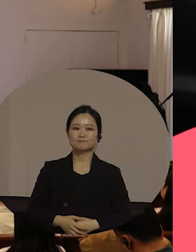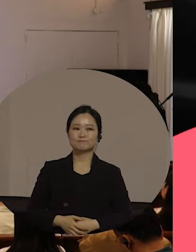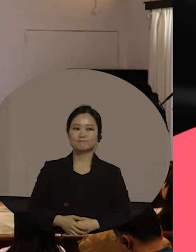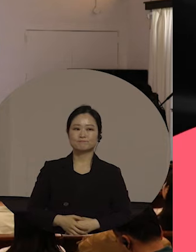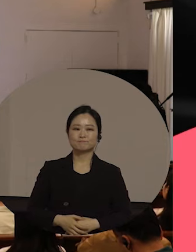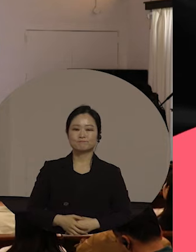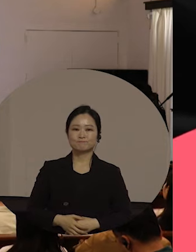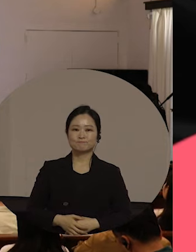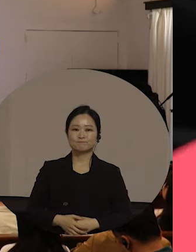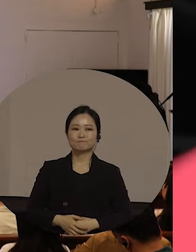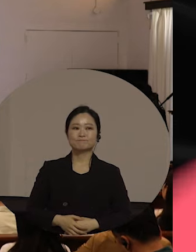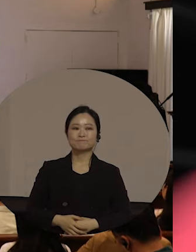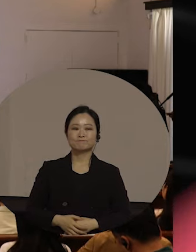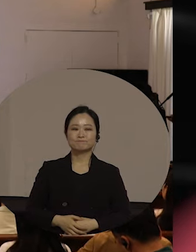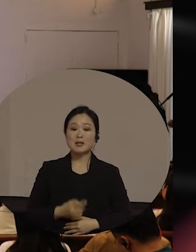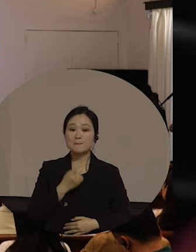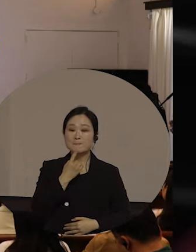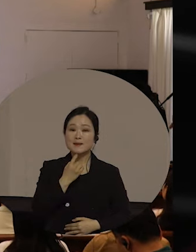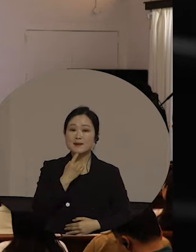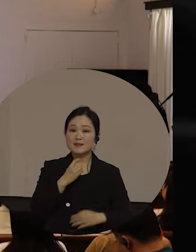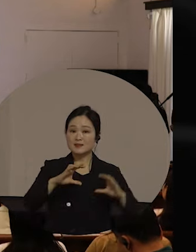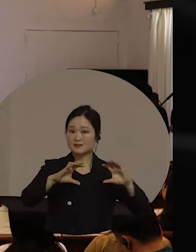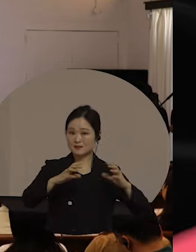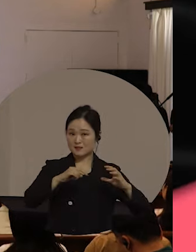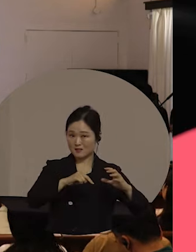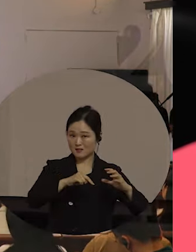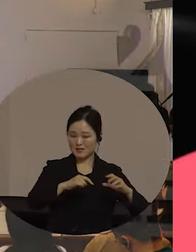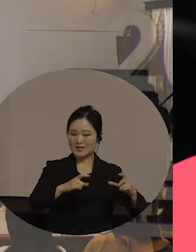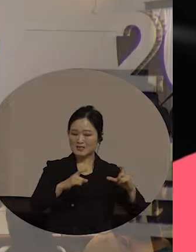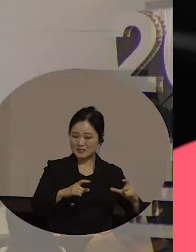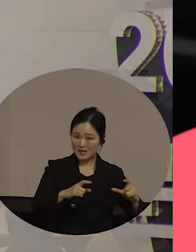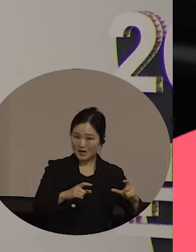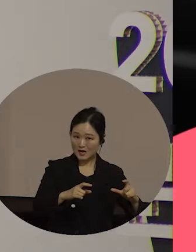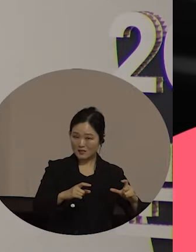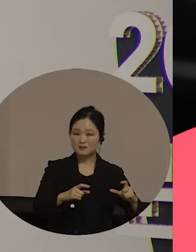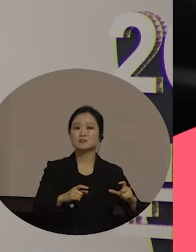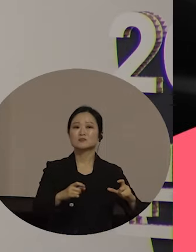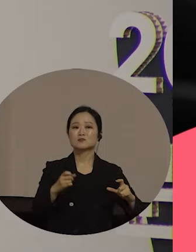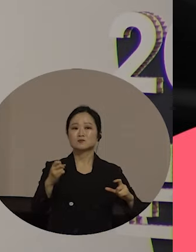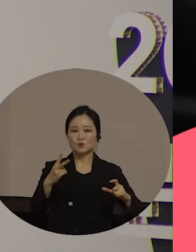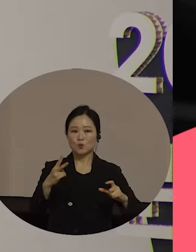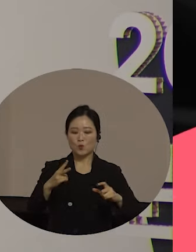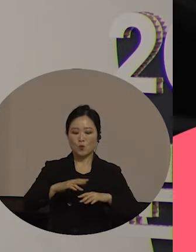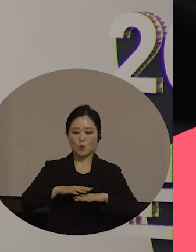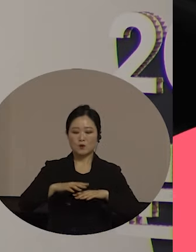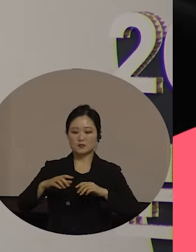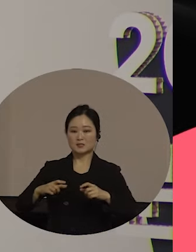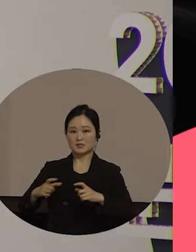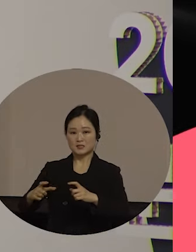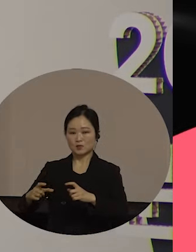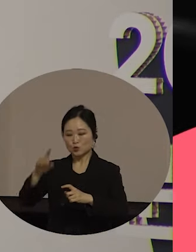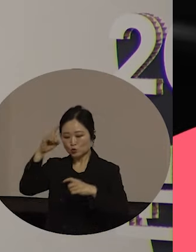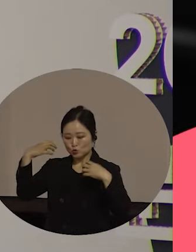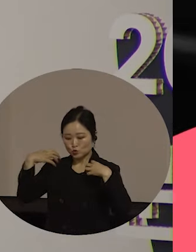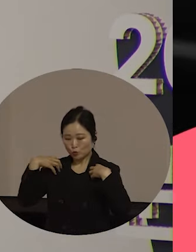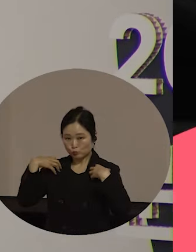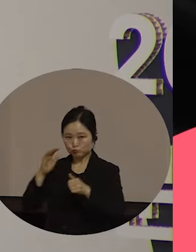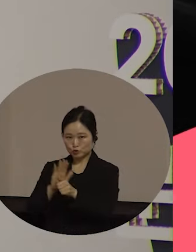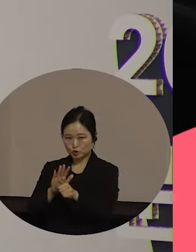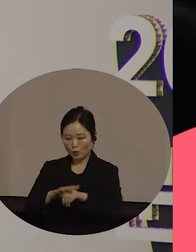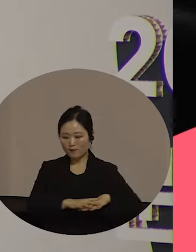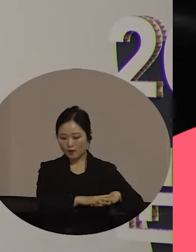방금 답에서는 사실은 핀란드 같은 경우는 지역 그리고 광역 기초 쪽에 네트워크에 대해서 그리고 정부가 지원한 부분을